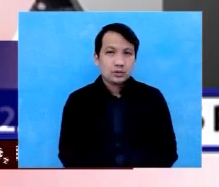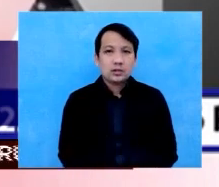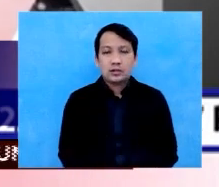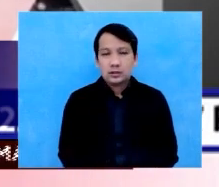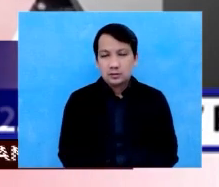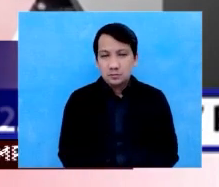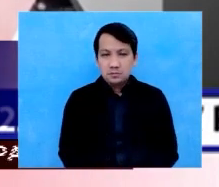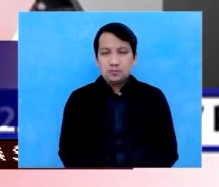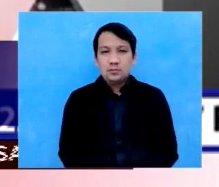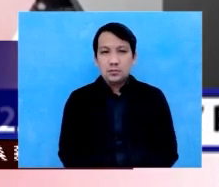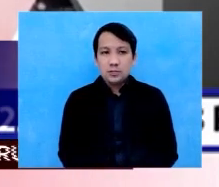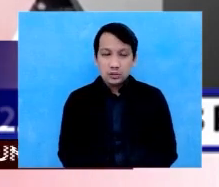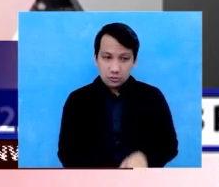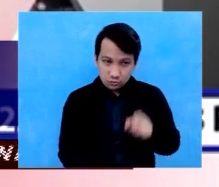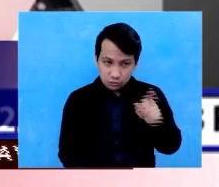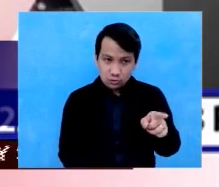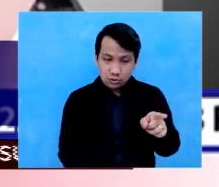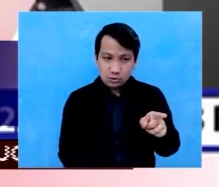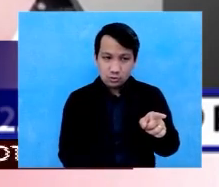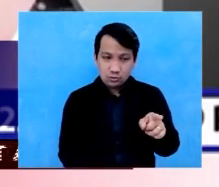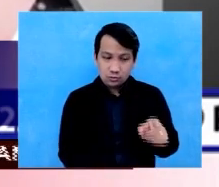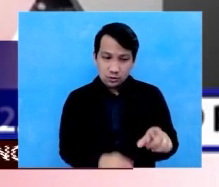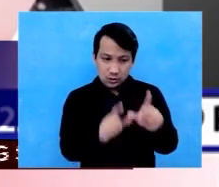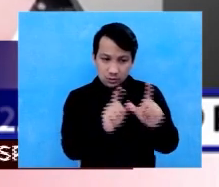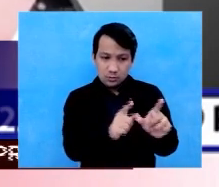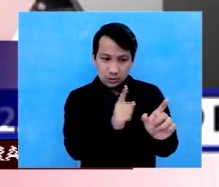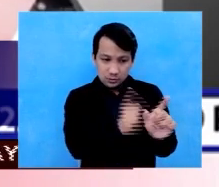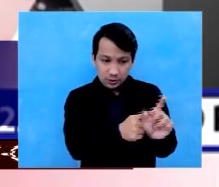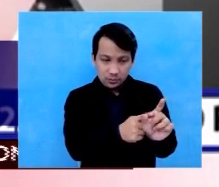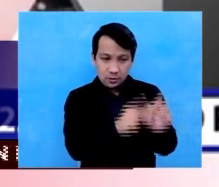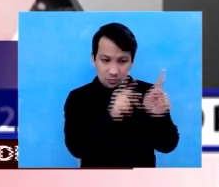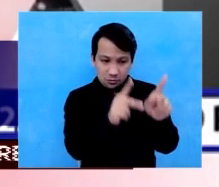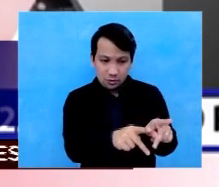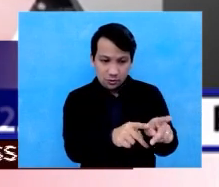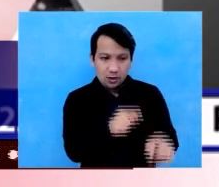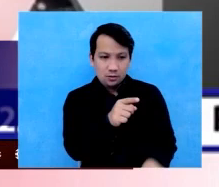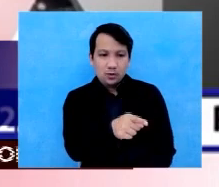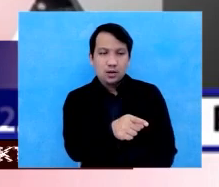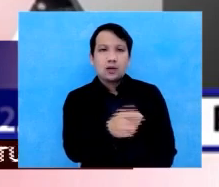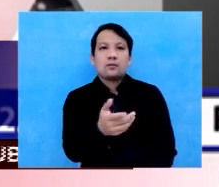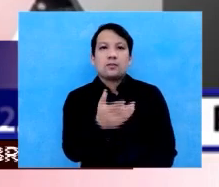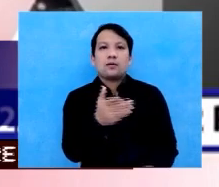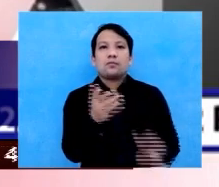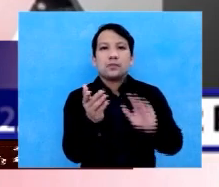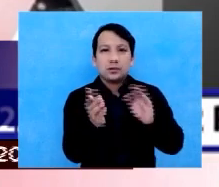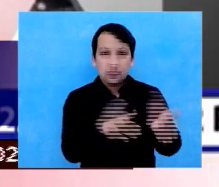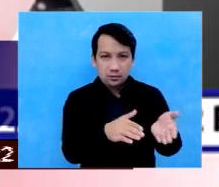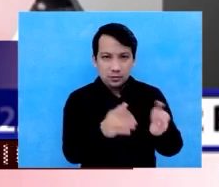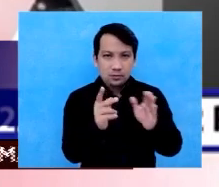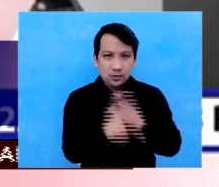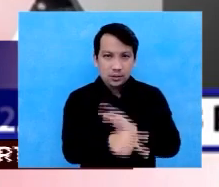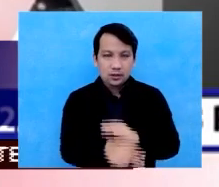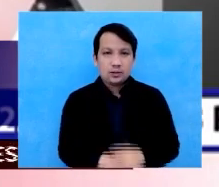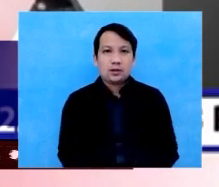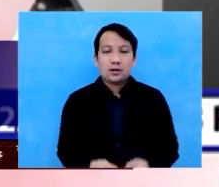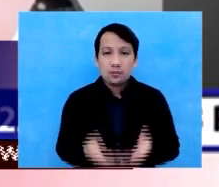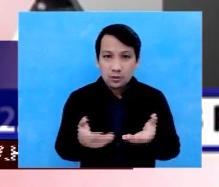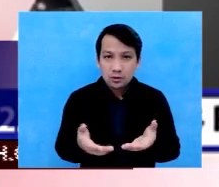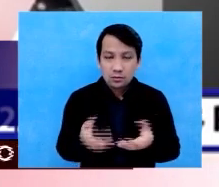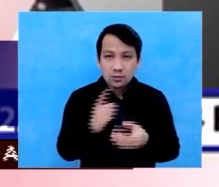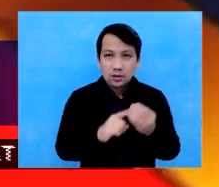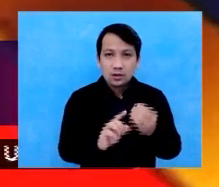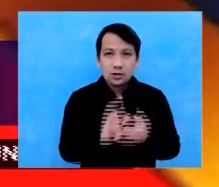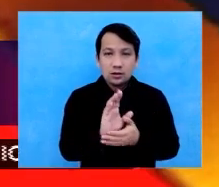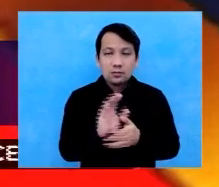na pag ni-red tag mo yung tao, eh posibleng yan ay mapatay. Hindi lang yan, pati ang kanilang